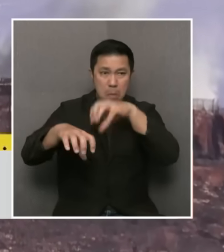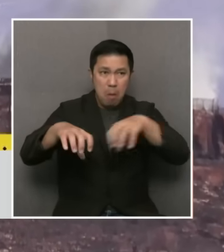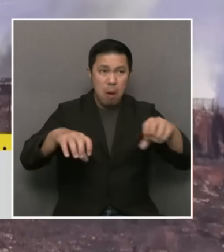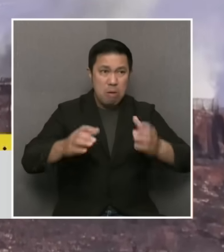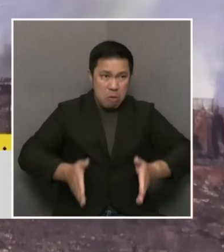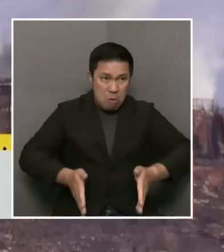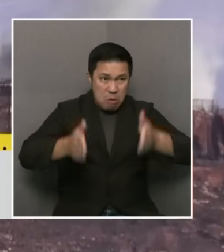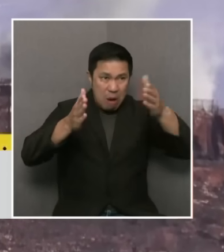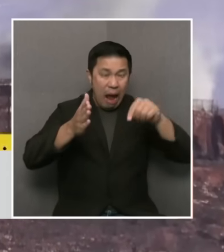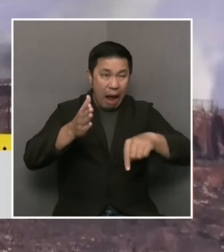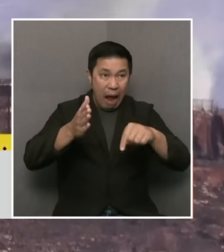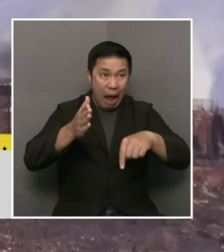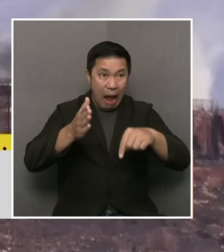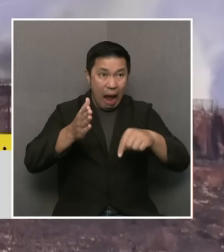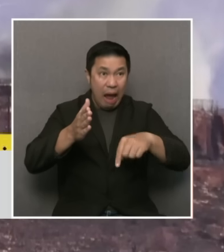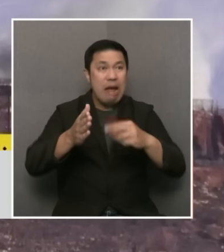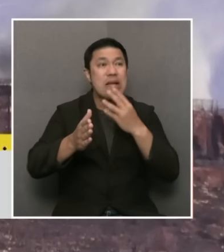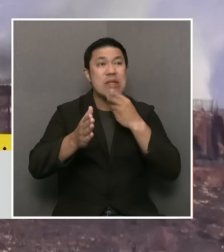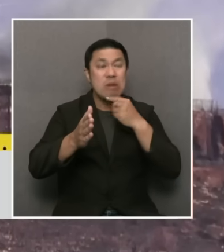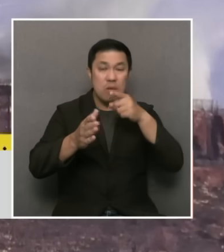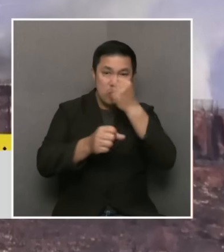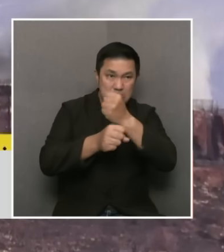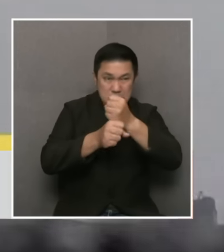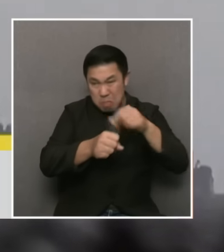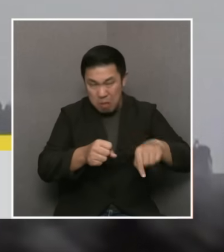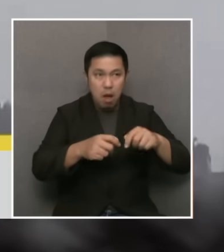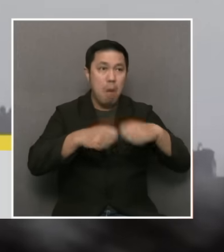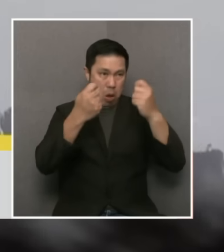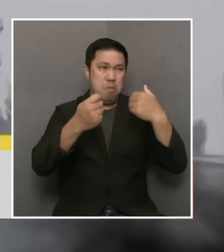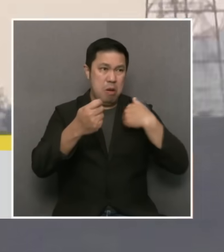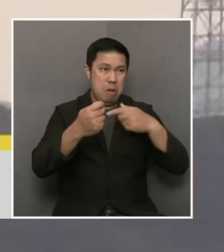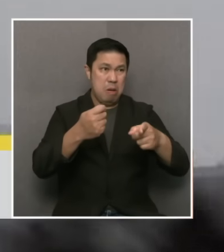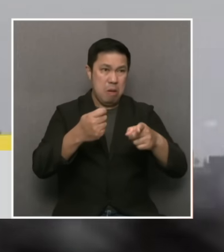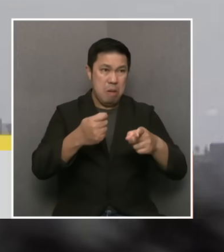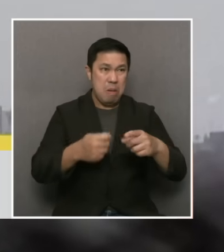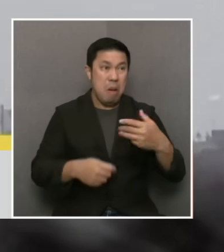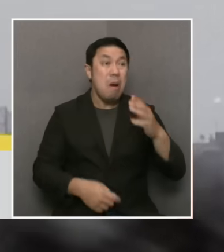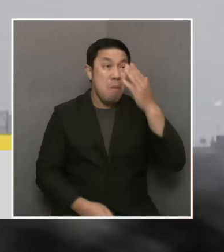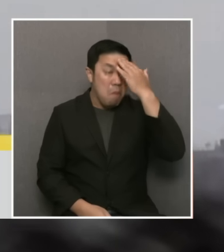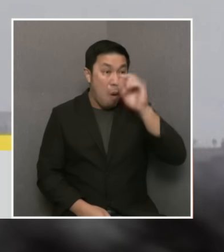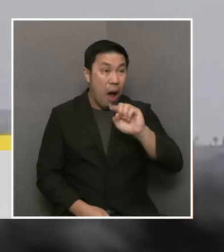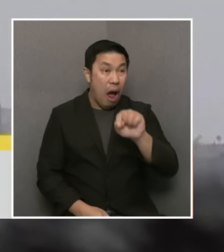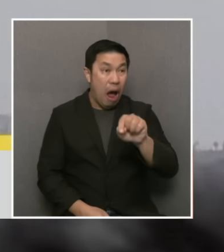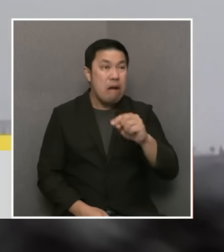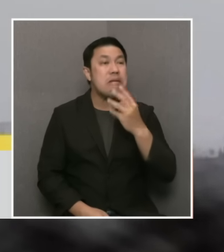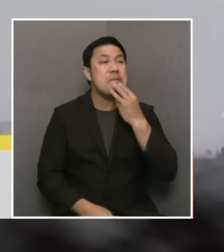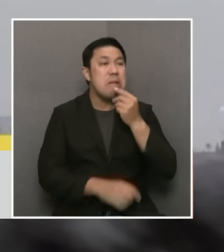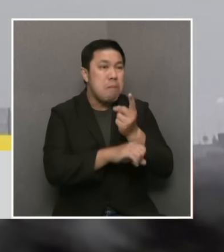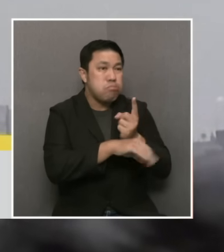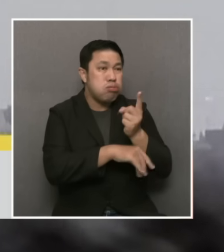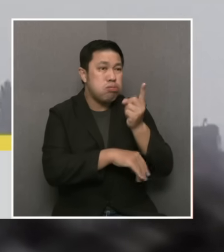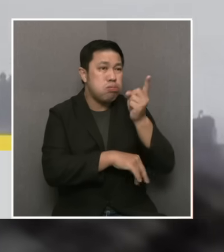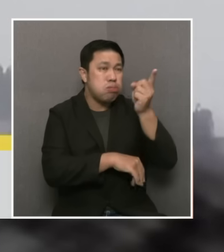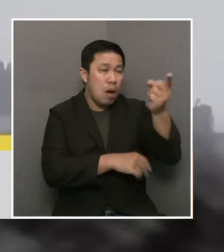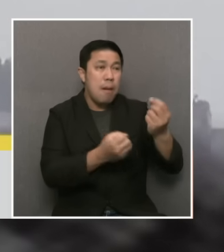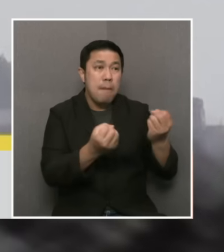ญาณชายแดนอิสราเอลเสียหายซึ่งก่อนหน้านั้นอิสราเอลระดมยิงปืนใหญ่สกัดฮิซบอลเลาะห์ที่พยายามจะยิงขีปนาวุธต่อต้านร